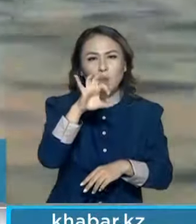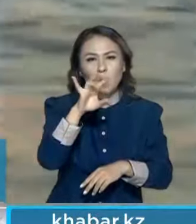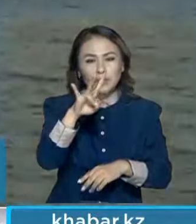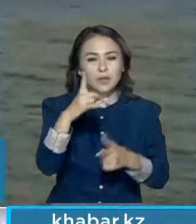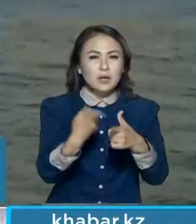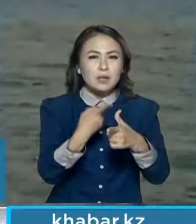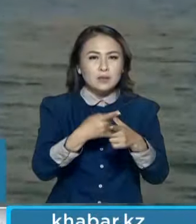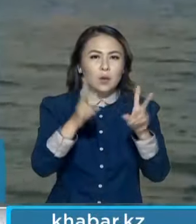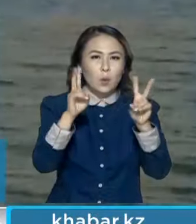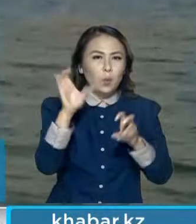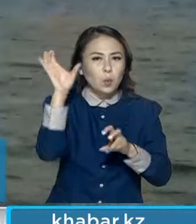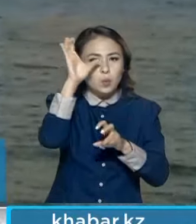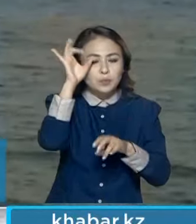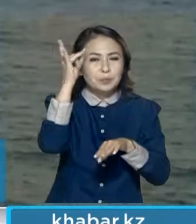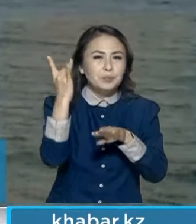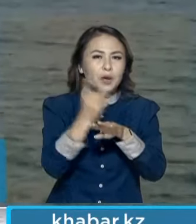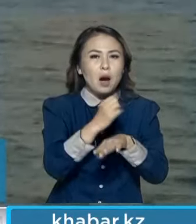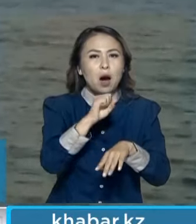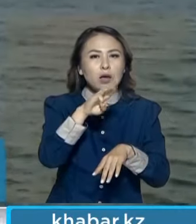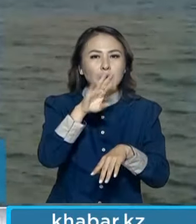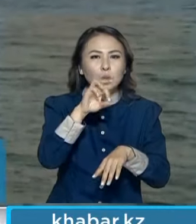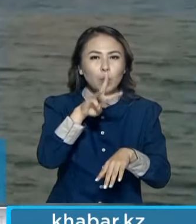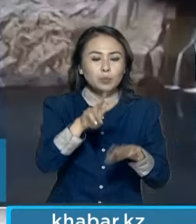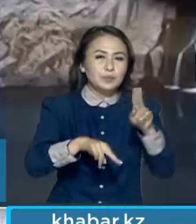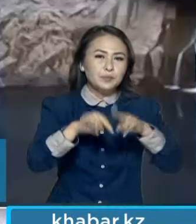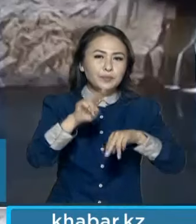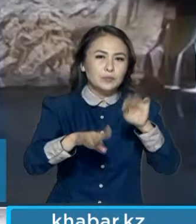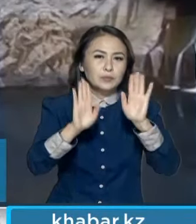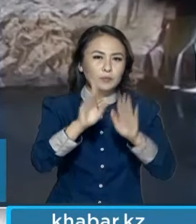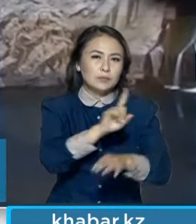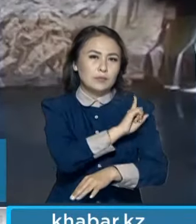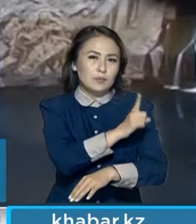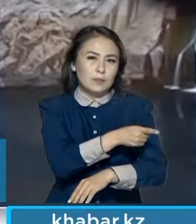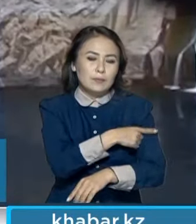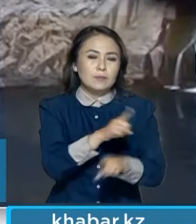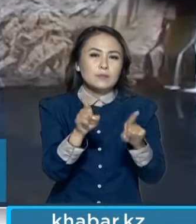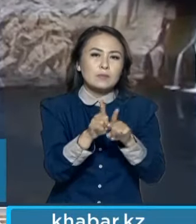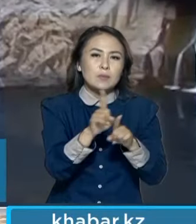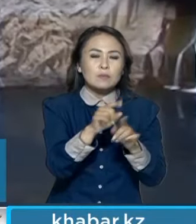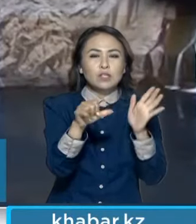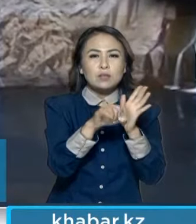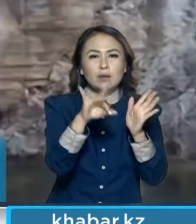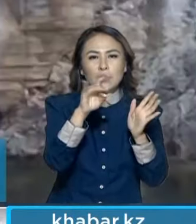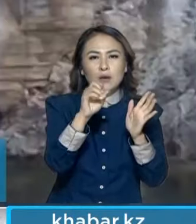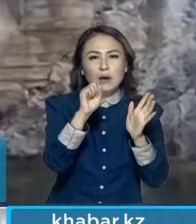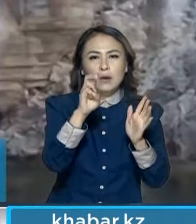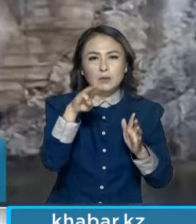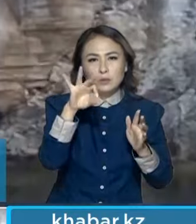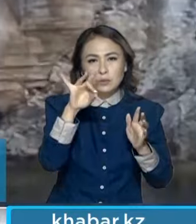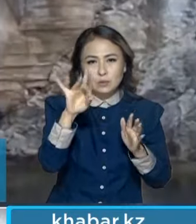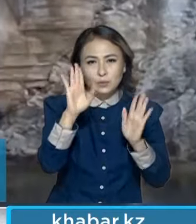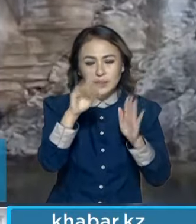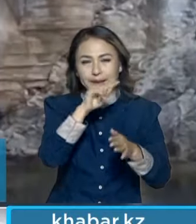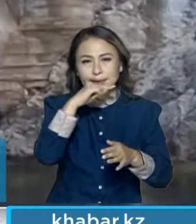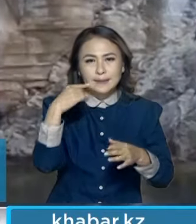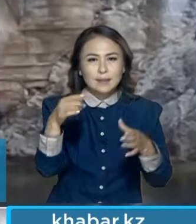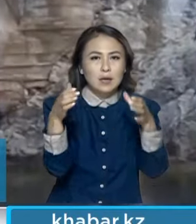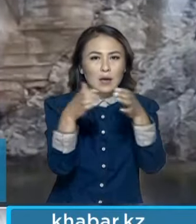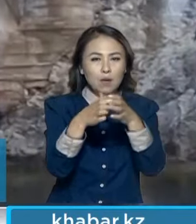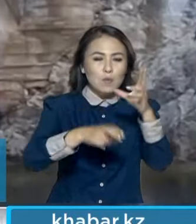Сол жерге Өзбекстанның алғашқы атом электростанциясы салынады. Қуаттылығы аз 6 реактор іске қосылады деп жоспарланып отыр. Ресейлік